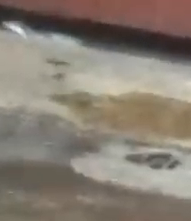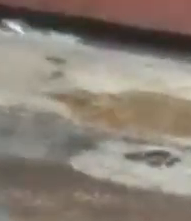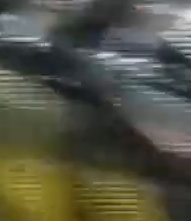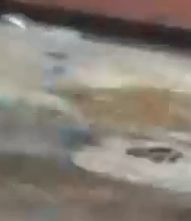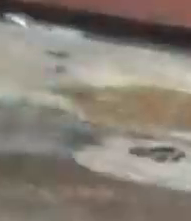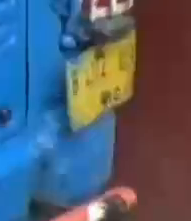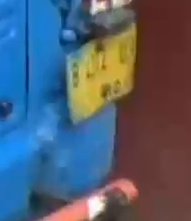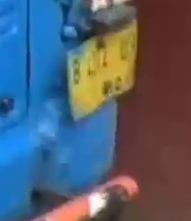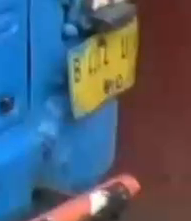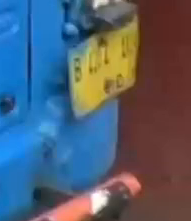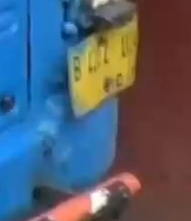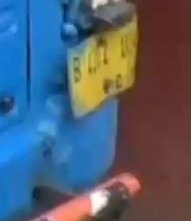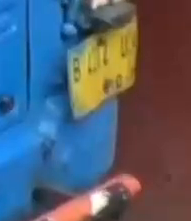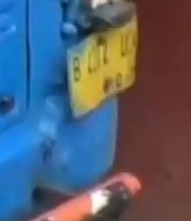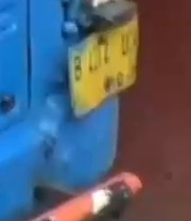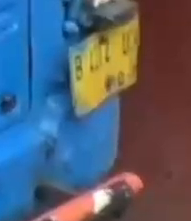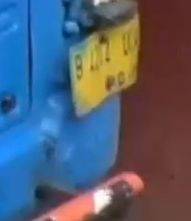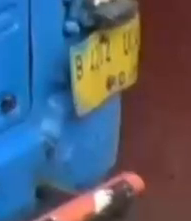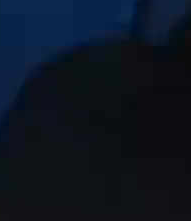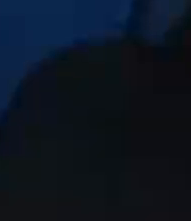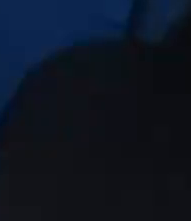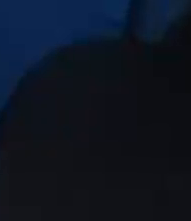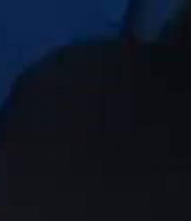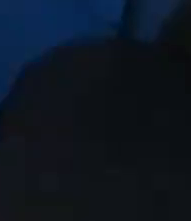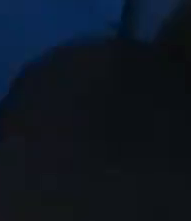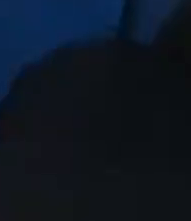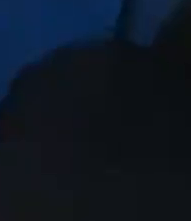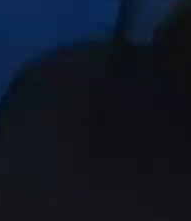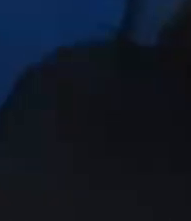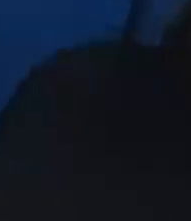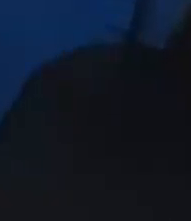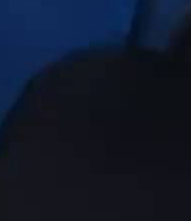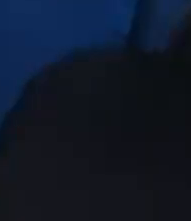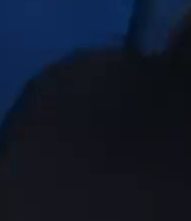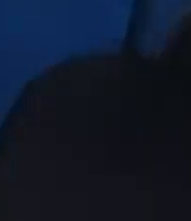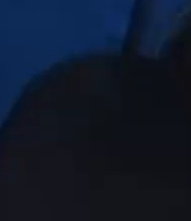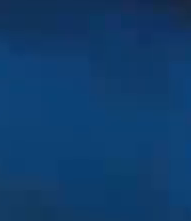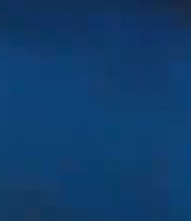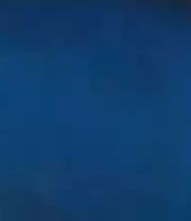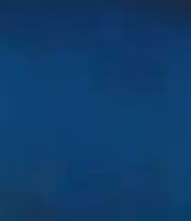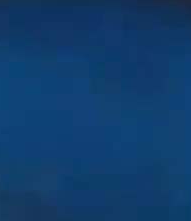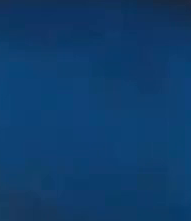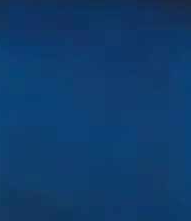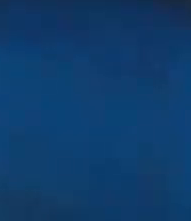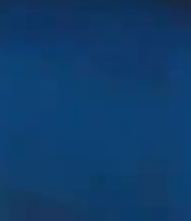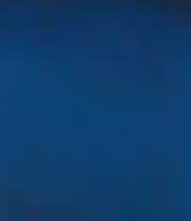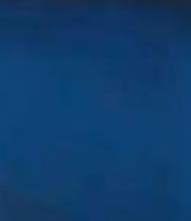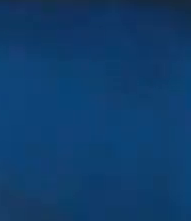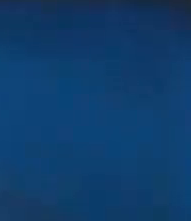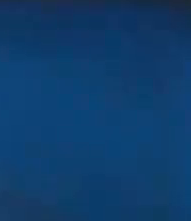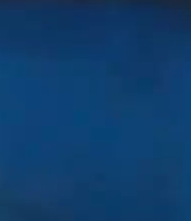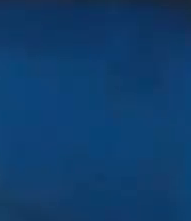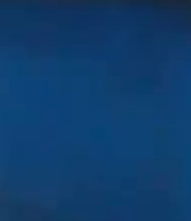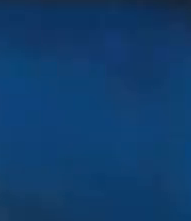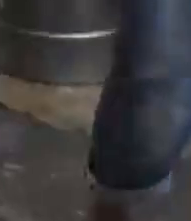Usai berita penculikan viral, Endang sang supir bajai mengaku trauma dan kini lebih memilih berdiam diri di rumah. Ia tak menyangka telah